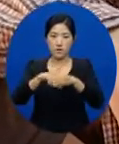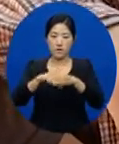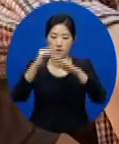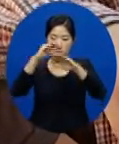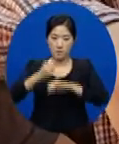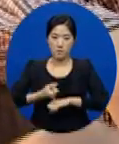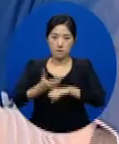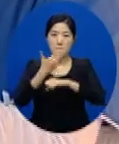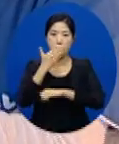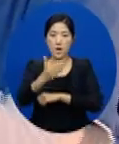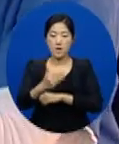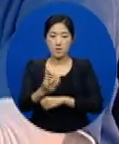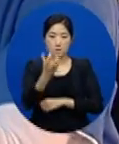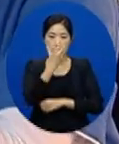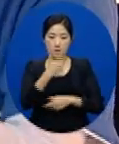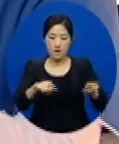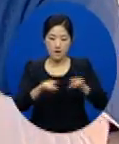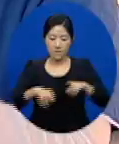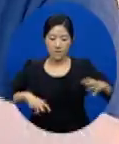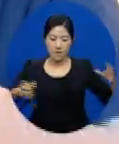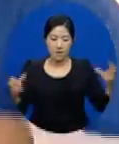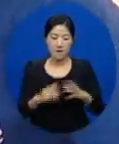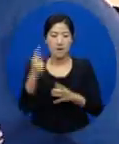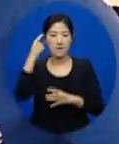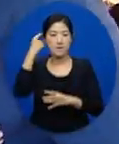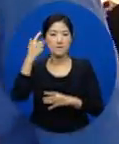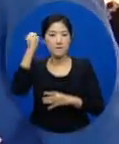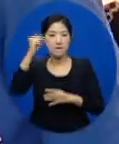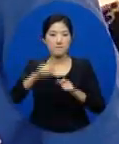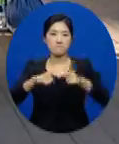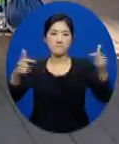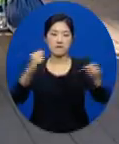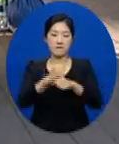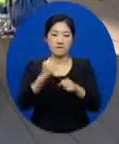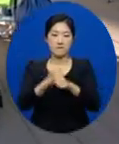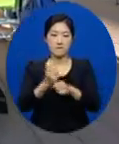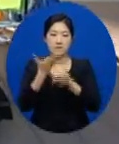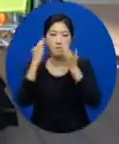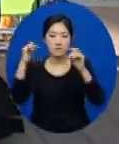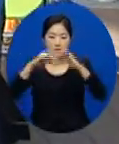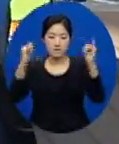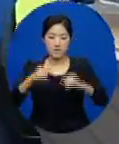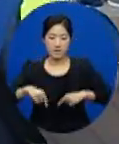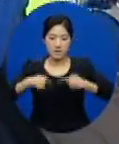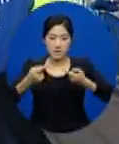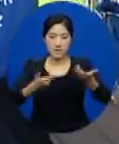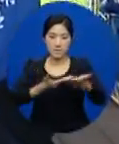비장애인과의 공동체 의식을 함양해 사회 참여의 의지를 돕는 계기가 됐습니다.